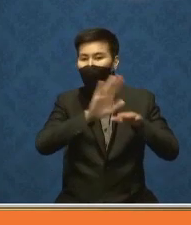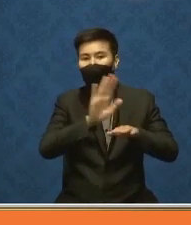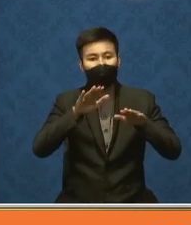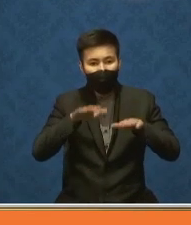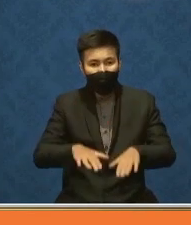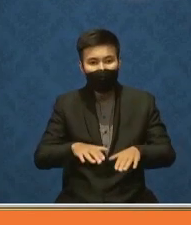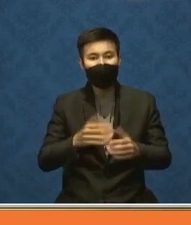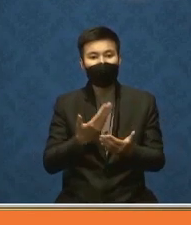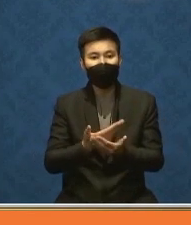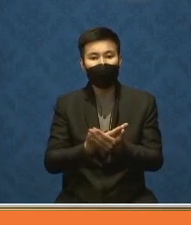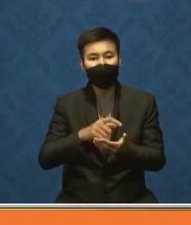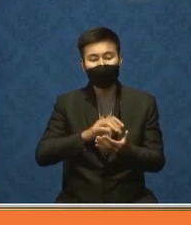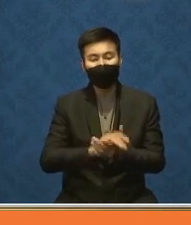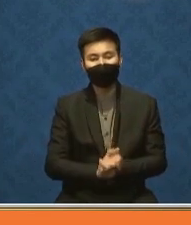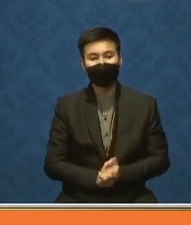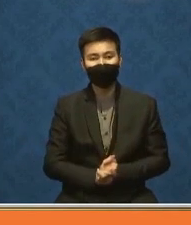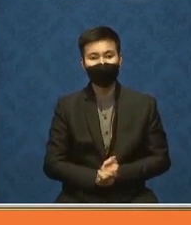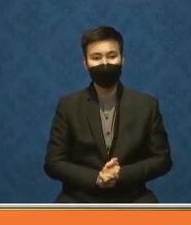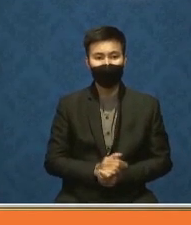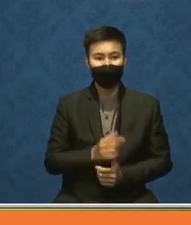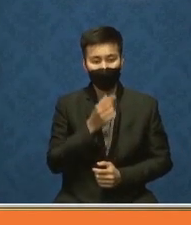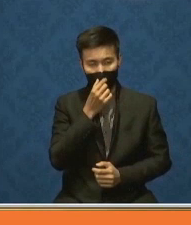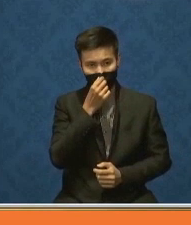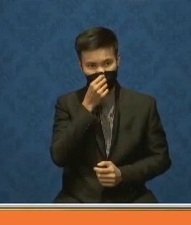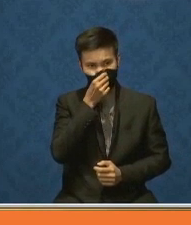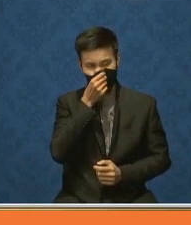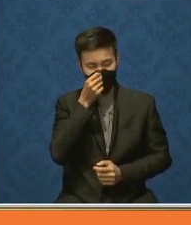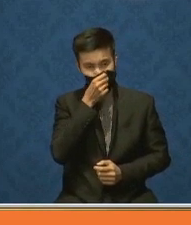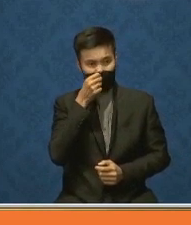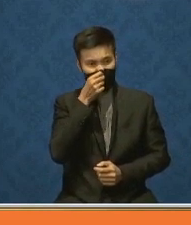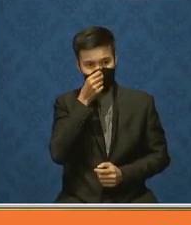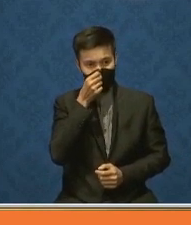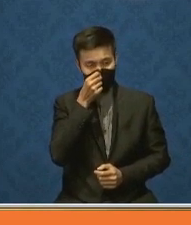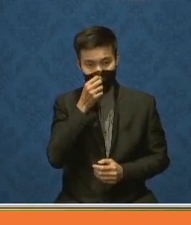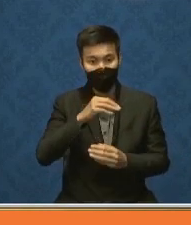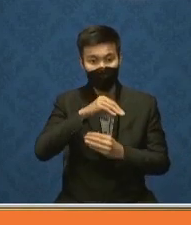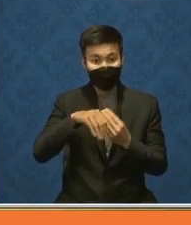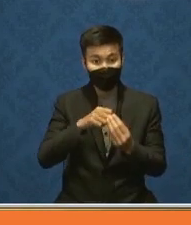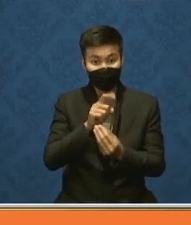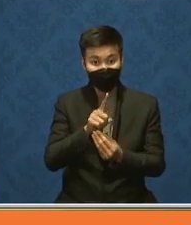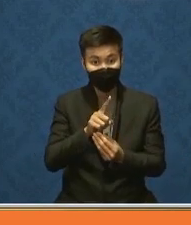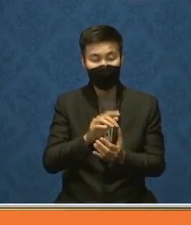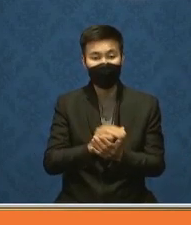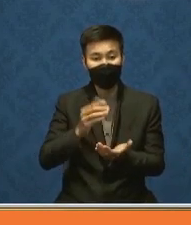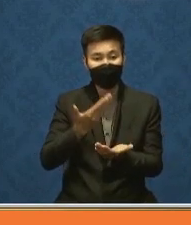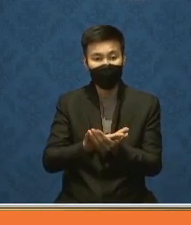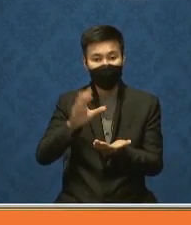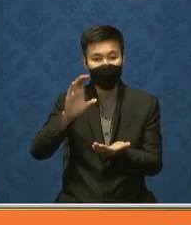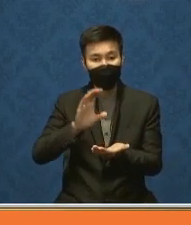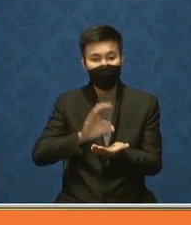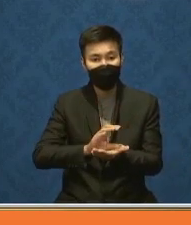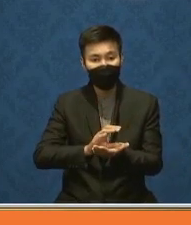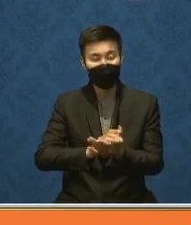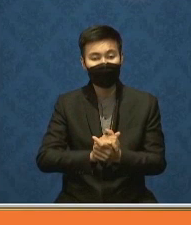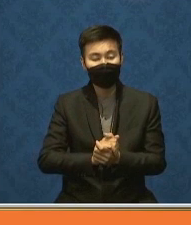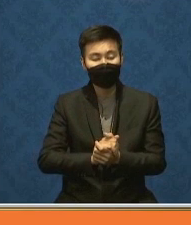ญข้าราชการครับต่อมาครับถ้ามาดูประเด็นด้านเศรษฐกิจครับงบประมาณของก้าวไกลนะครับก็ยัง